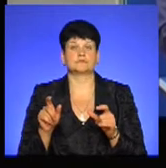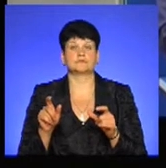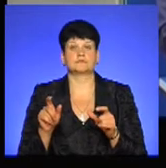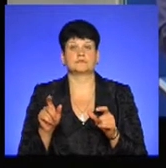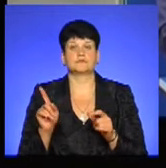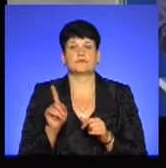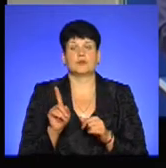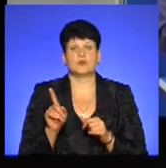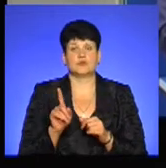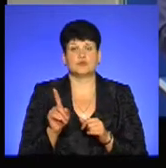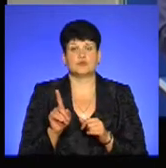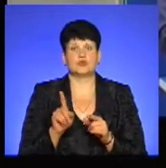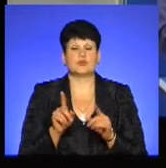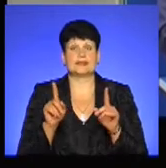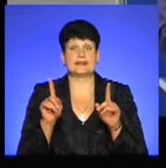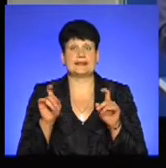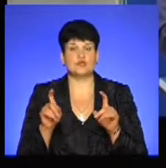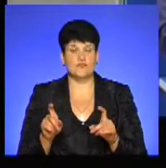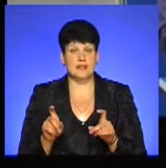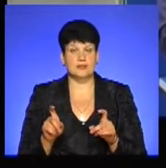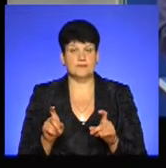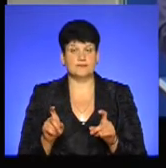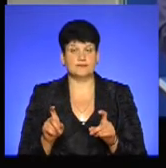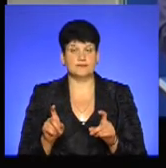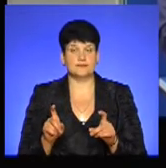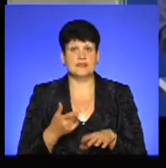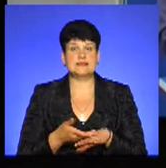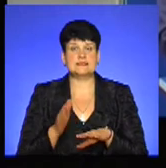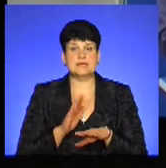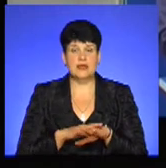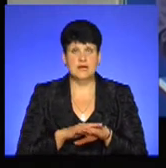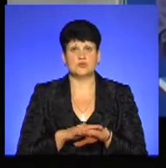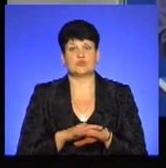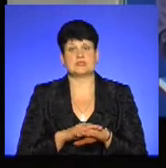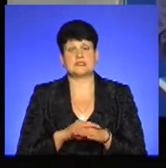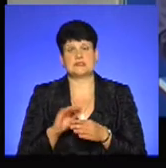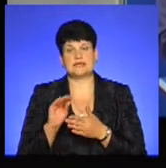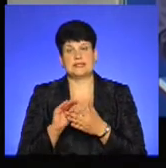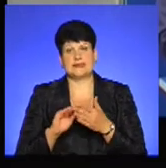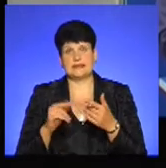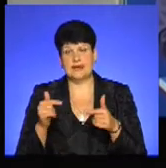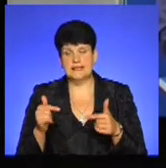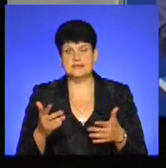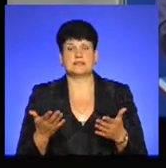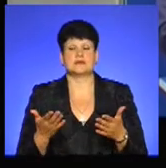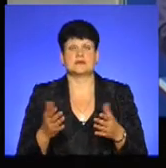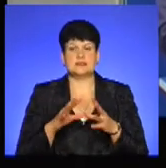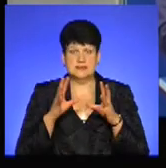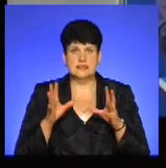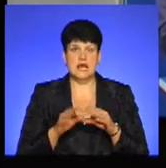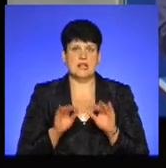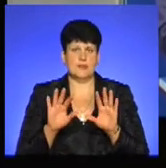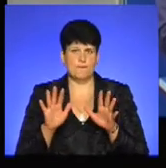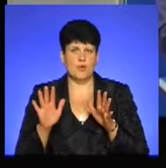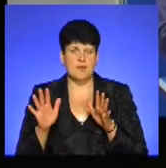Щодо тестування, складності тестів, щодо таких загальних моментів,